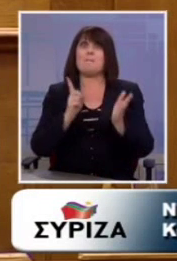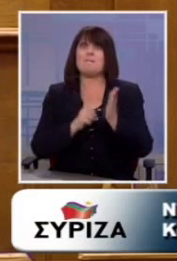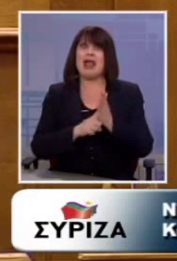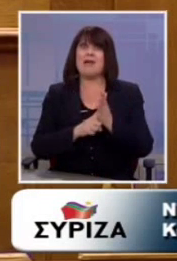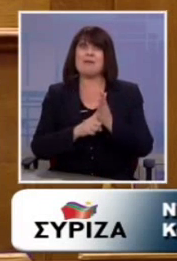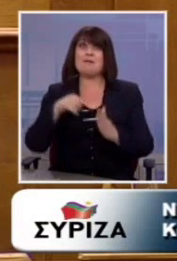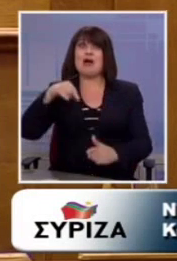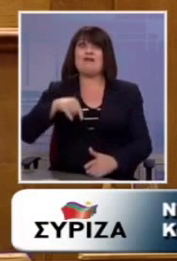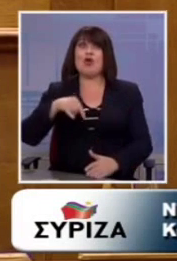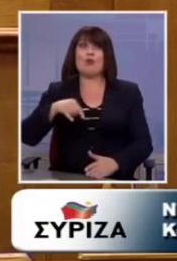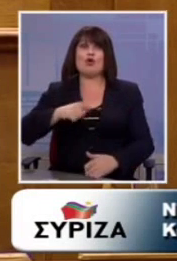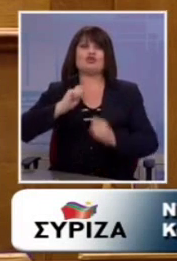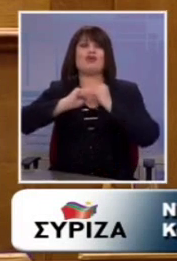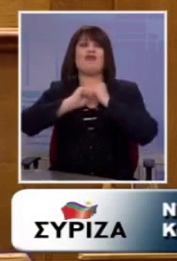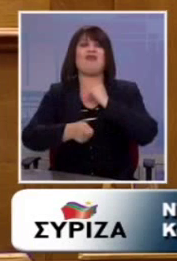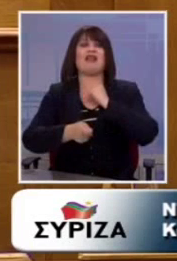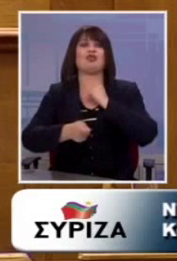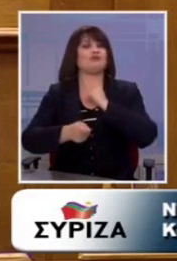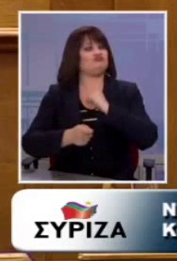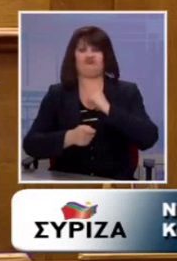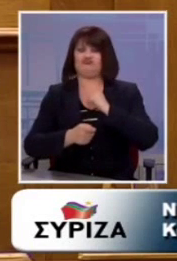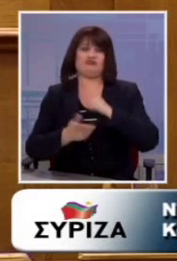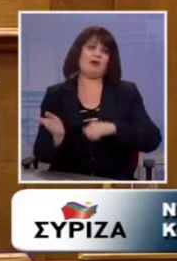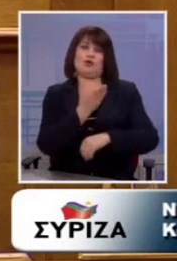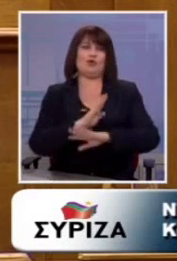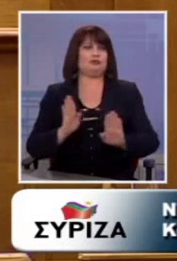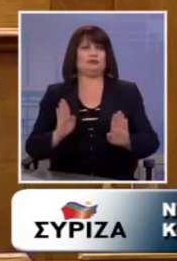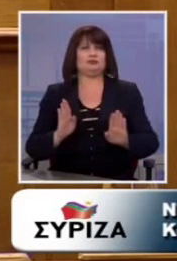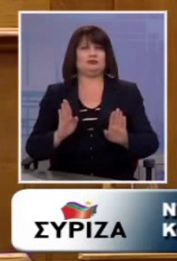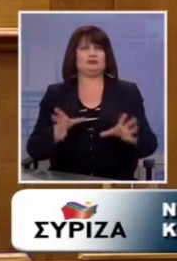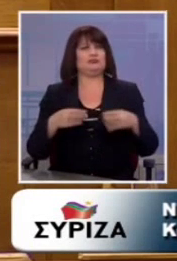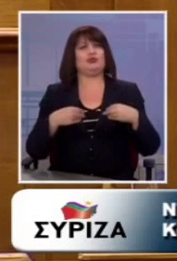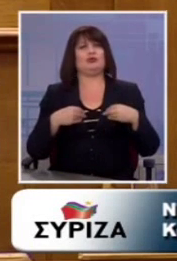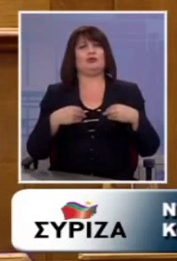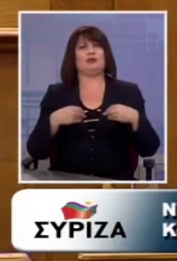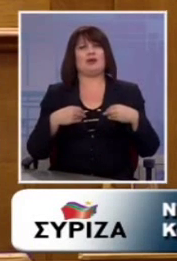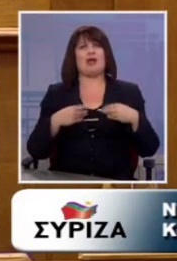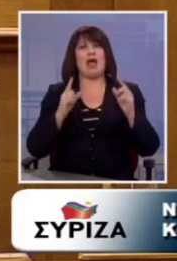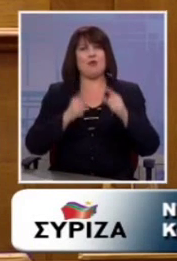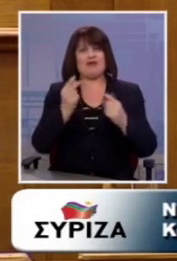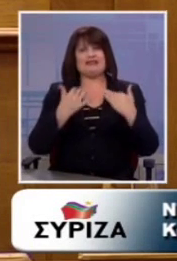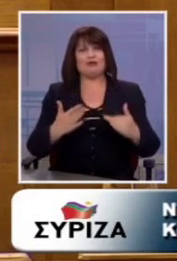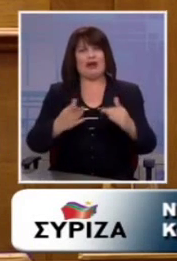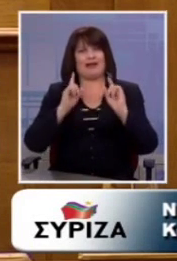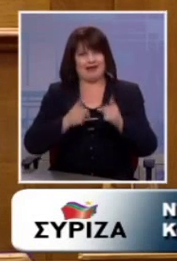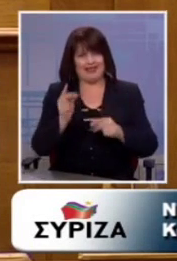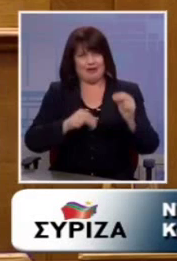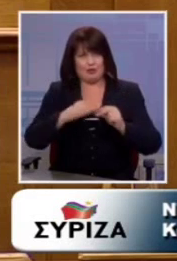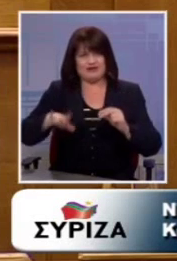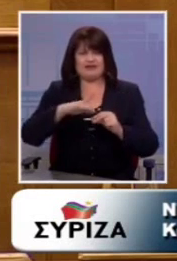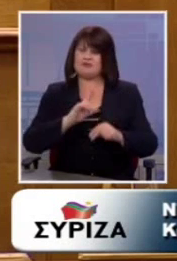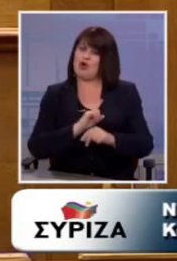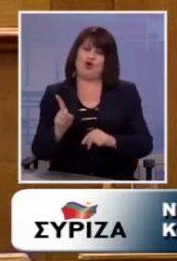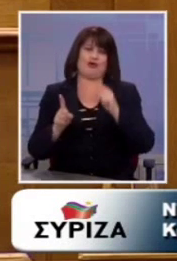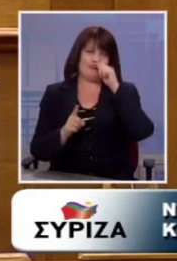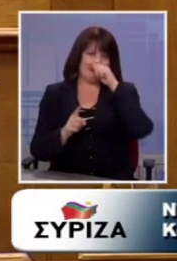Παυλόπουλος περίπου να ασκήσει βέτο, να αναπέμψει το αίτημα, την απόφαση της Βουλής για δημοψήφισμα. Και όπως είπε εν τη ρήμη